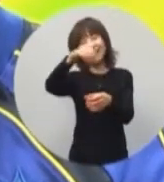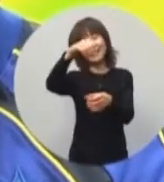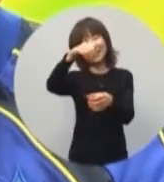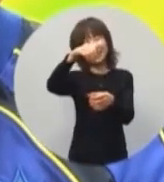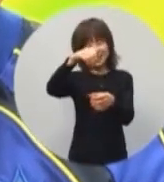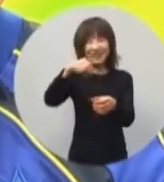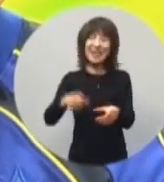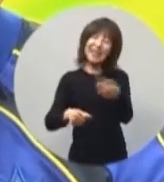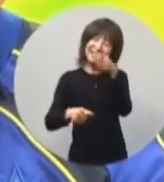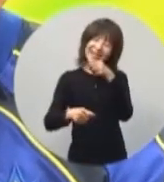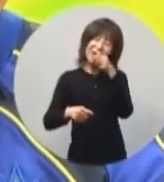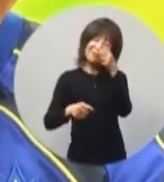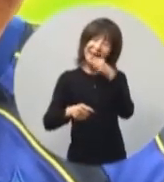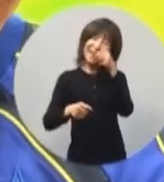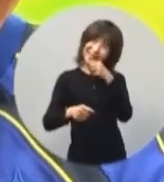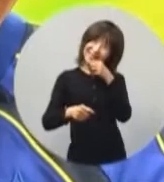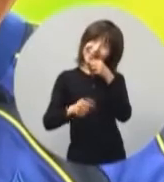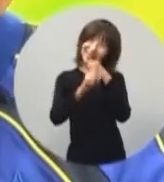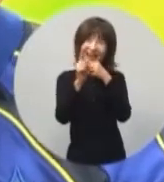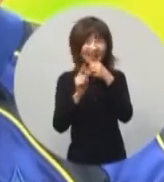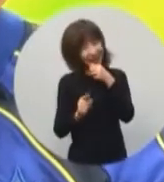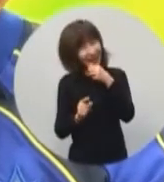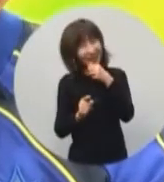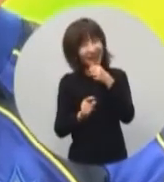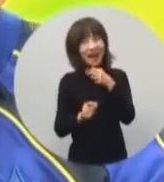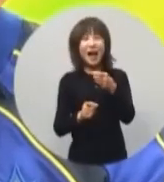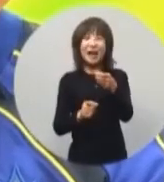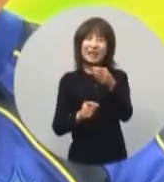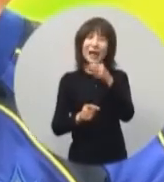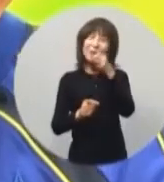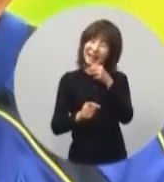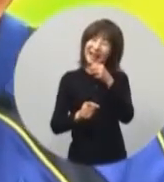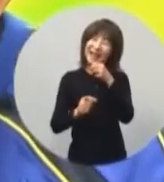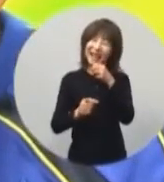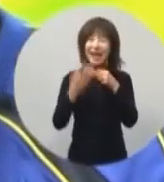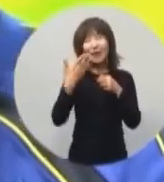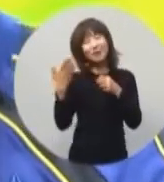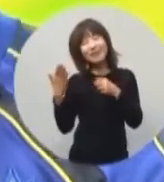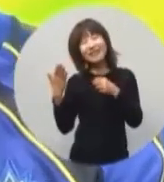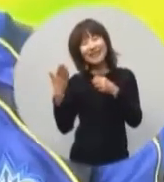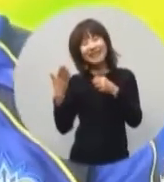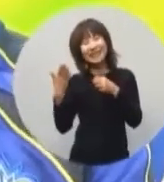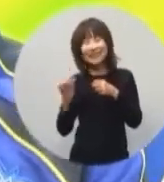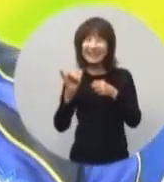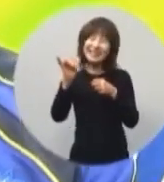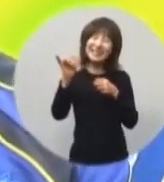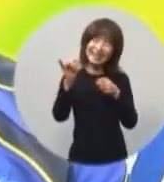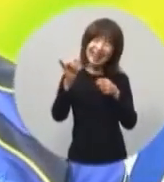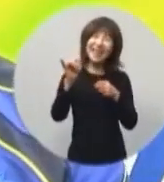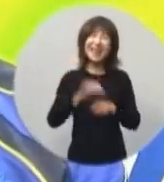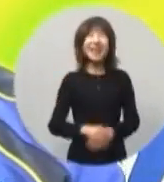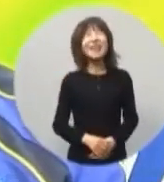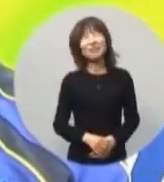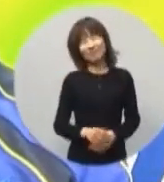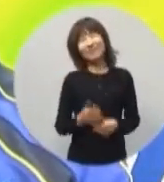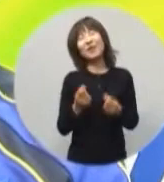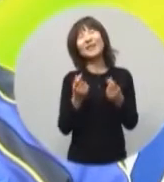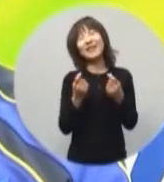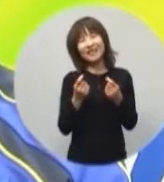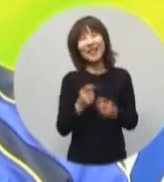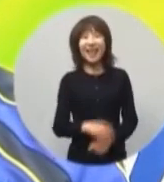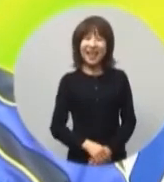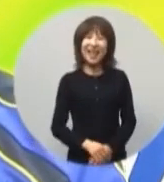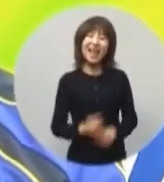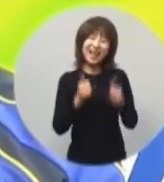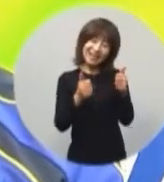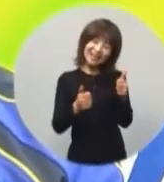を食べるかな、食べてその海からの帰りにで、そうですね、茅